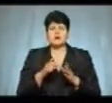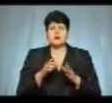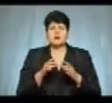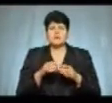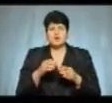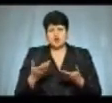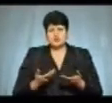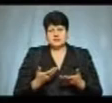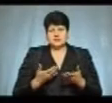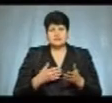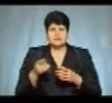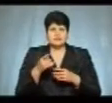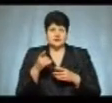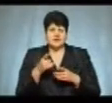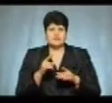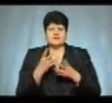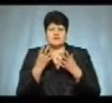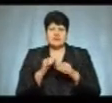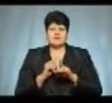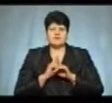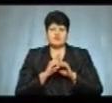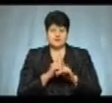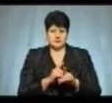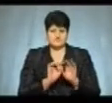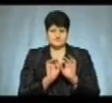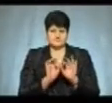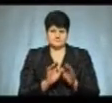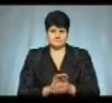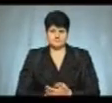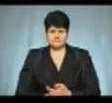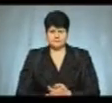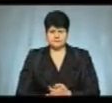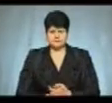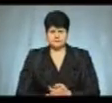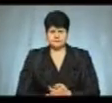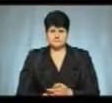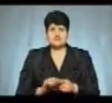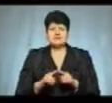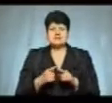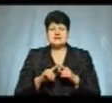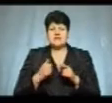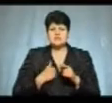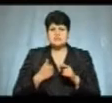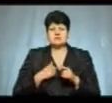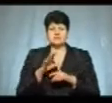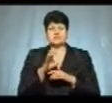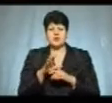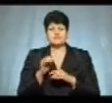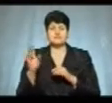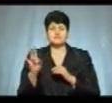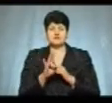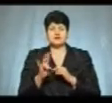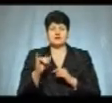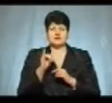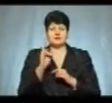у день виведення військ з Афганістану Богдан Буденчук розповість. Ця армійська світлина капелана священика Івана